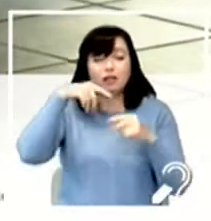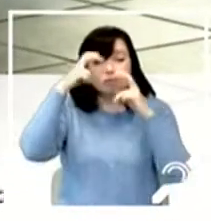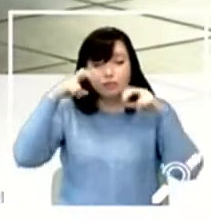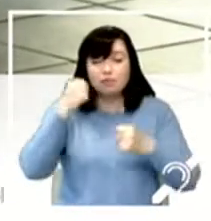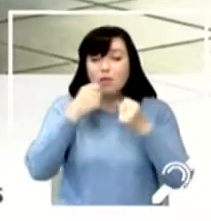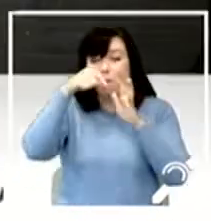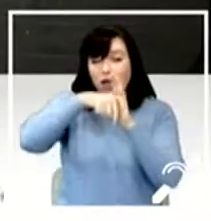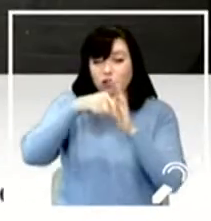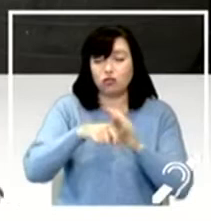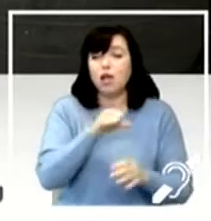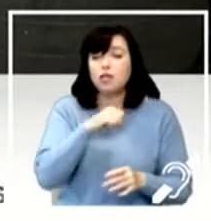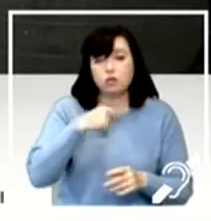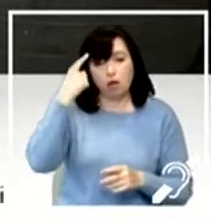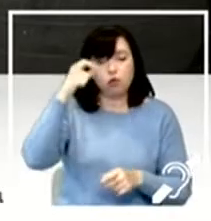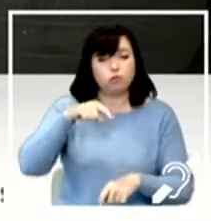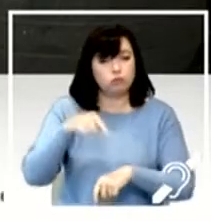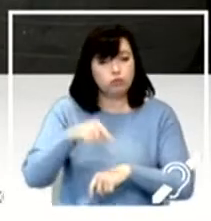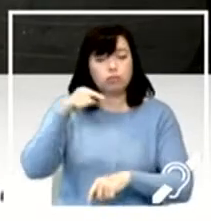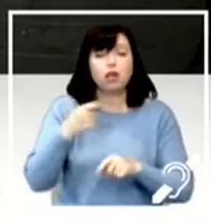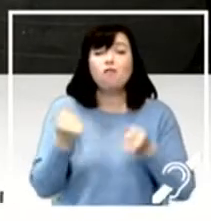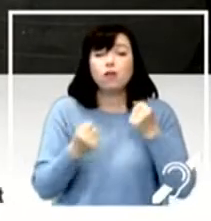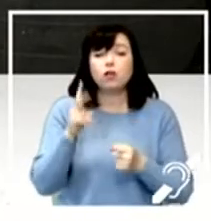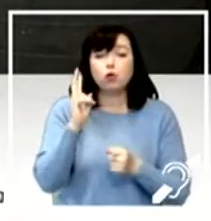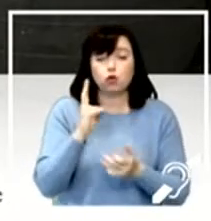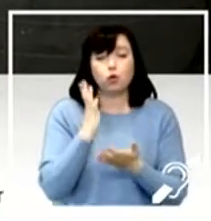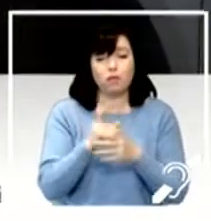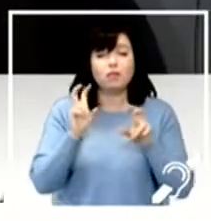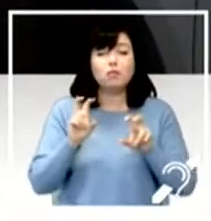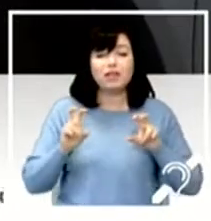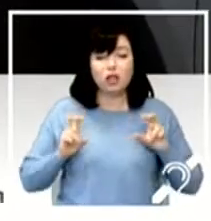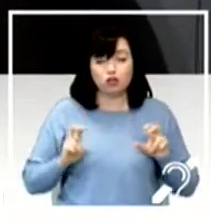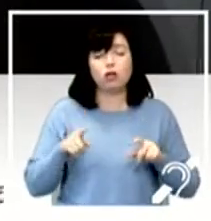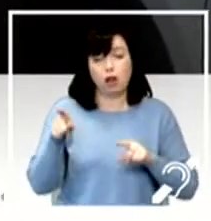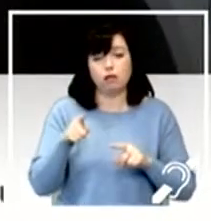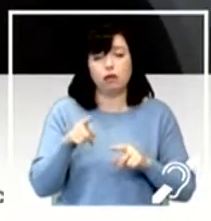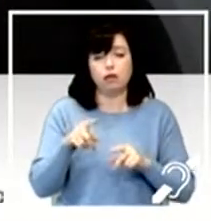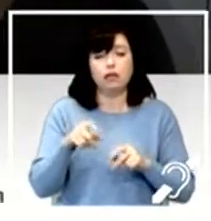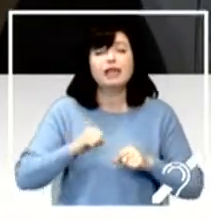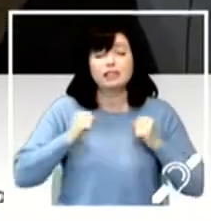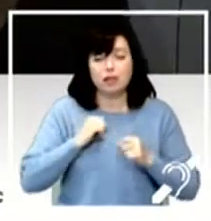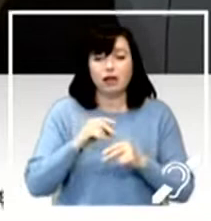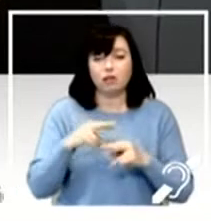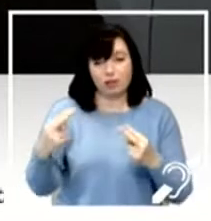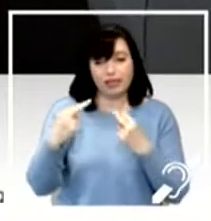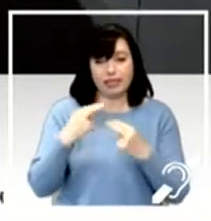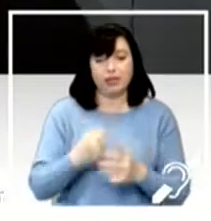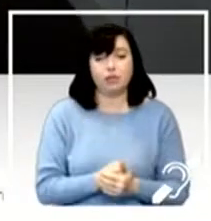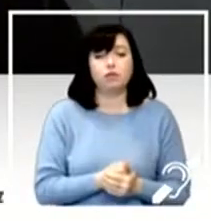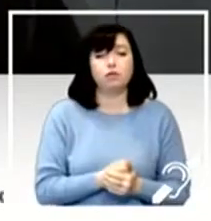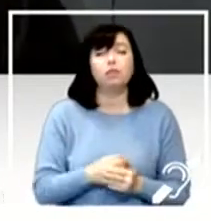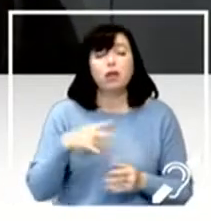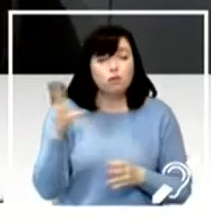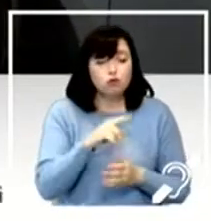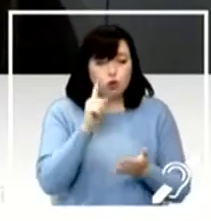mașinilor. Printre cei mai responsabili sunt șoferii care transportă pasageri. Până 1 noiembrie ne stăruim să fie schimbat, adică ducem pasageri,